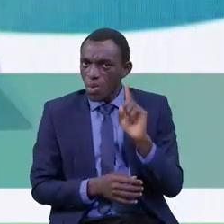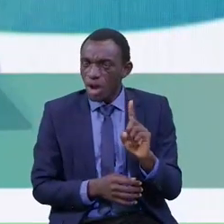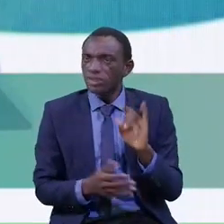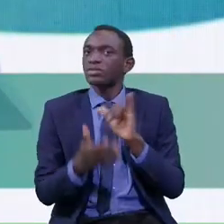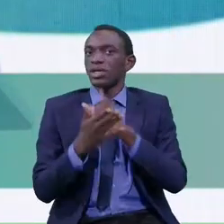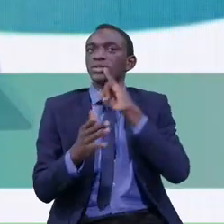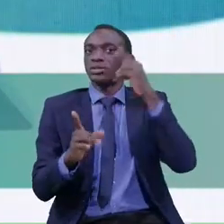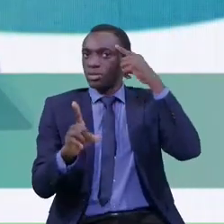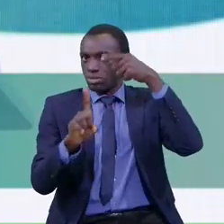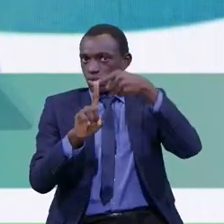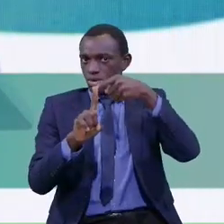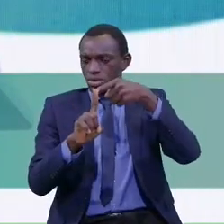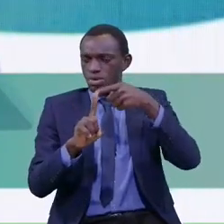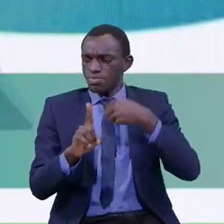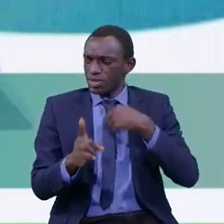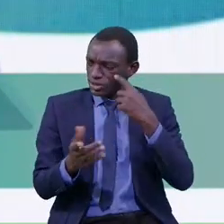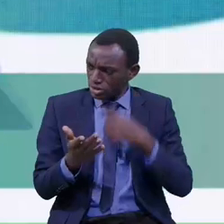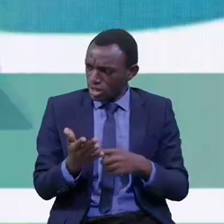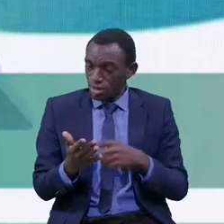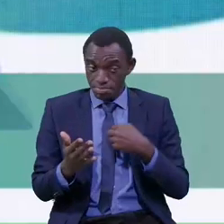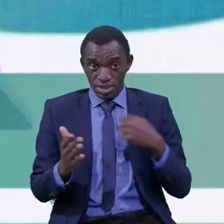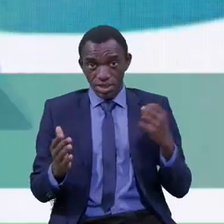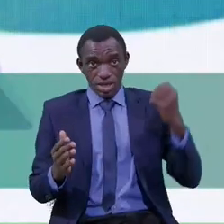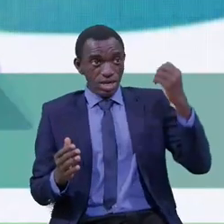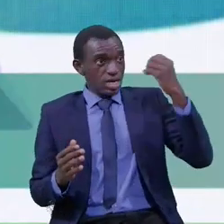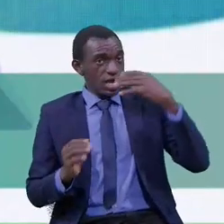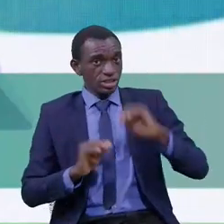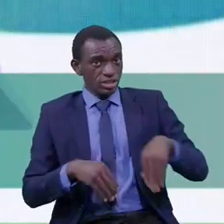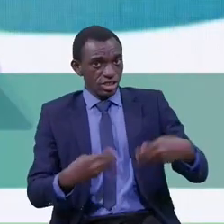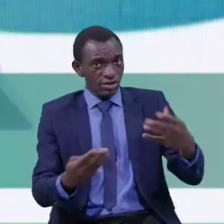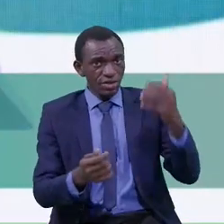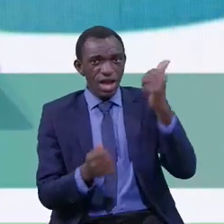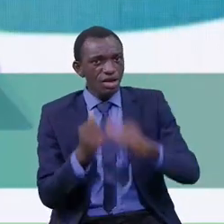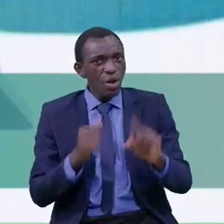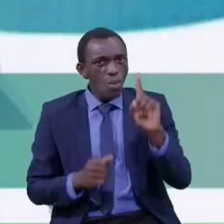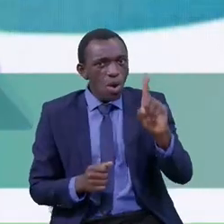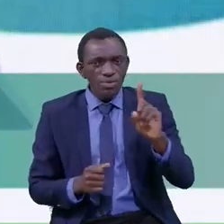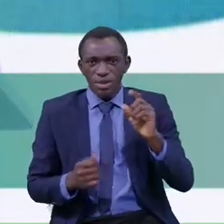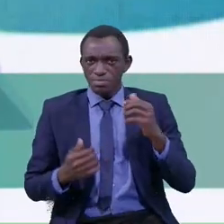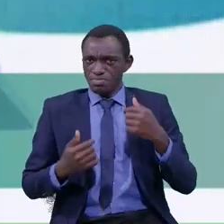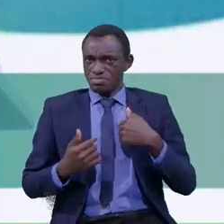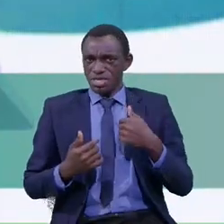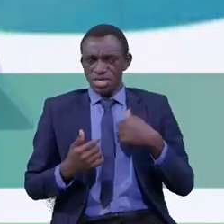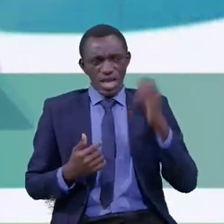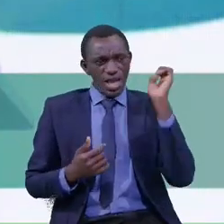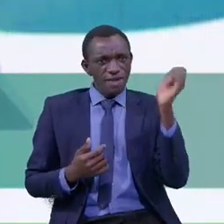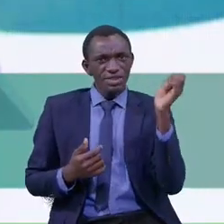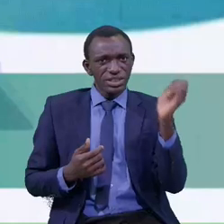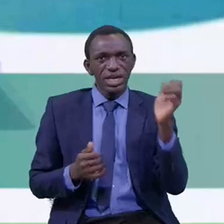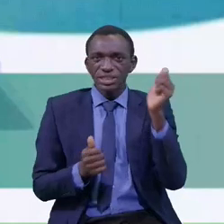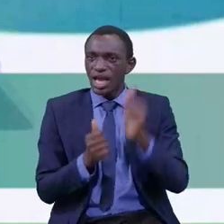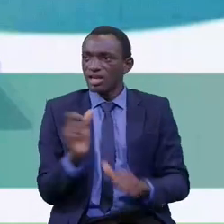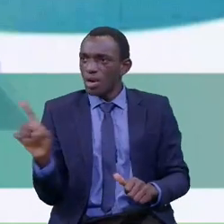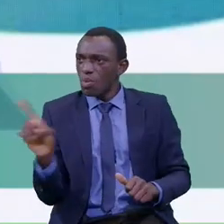but. Est-ce que j'ai illuminé quelqu'un? Ça, c'est mon objectif. Est-ce que j'ai évangélisé